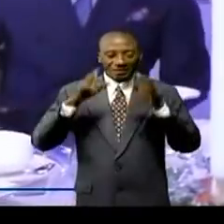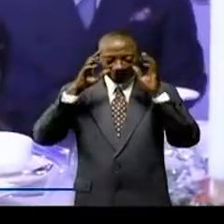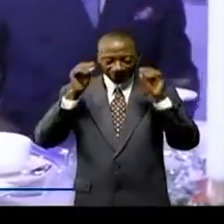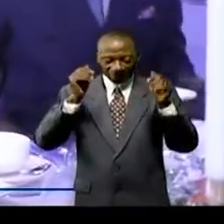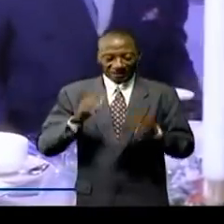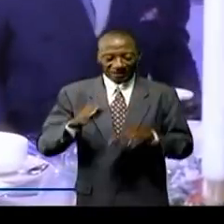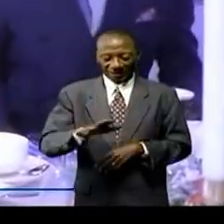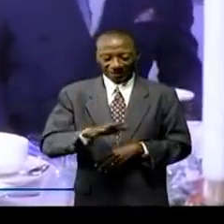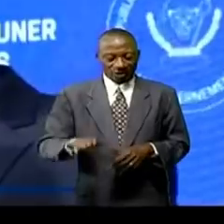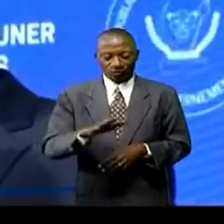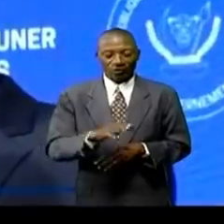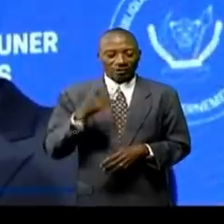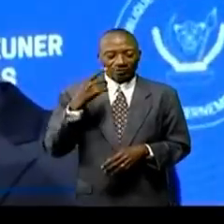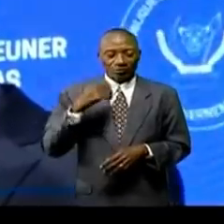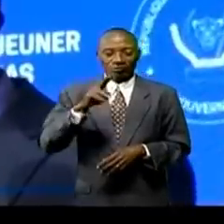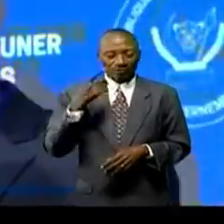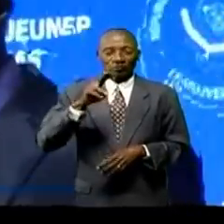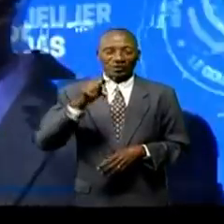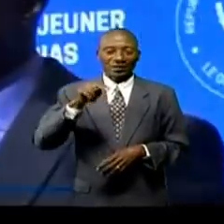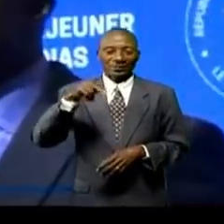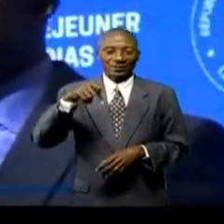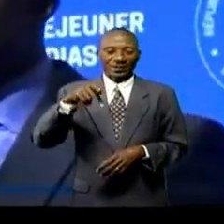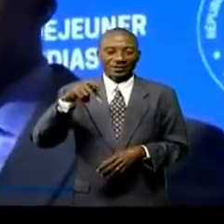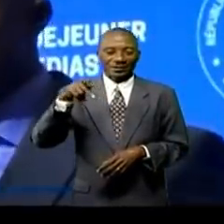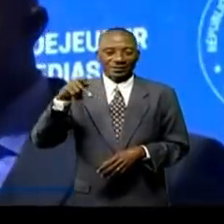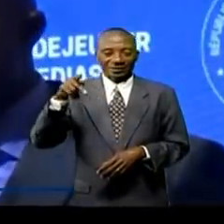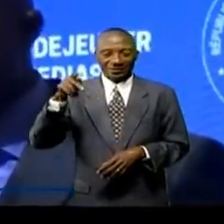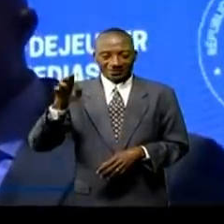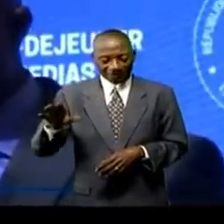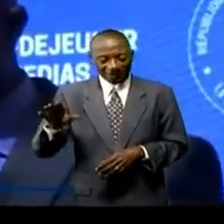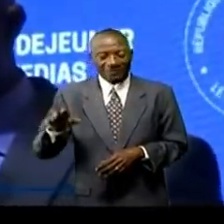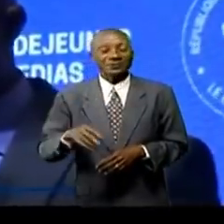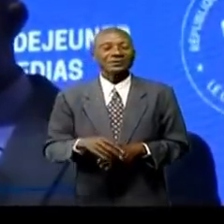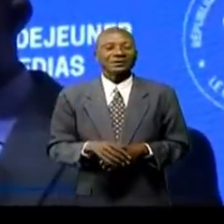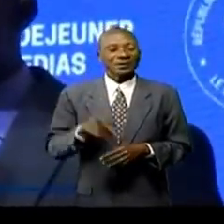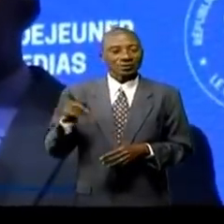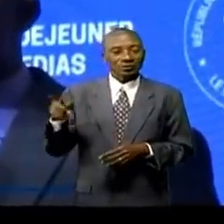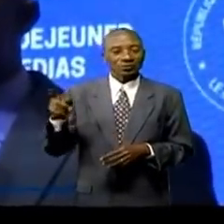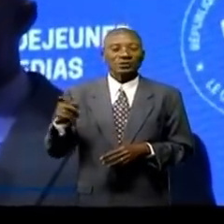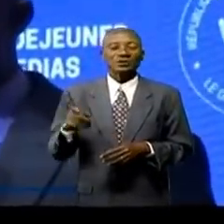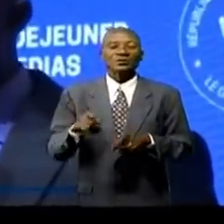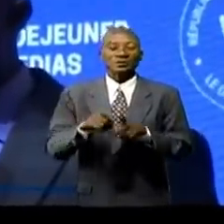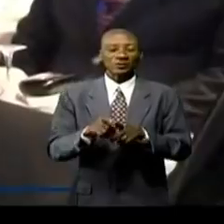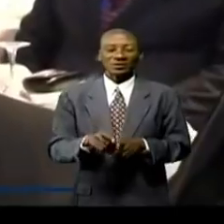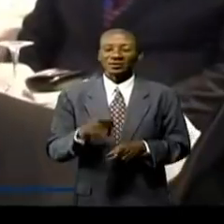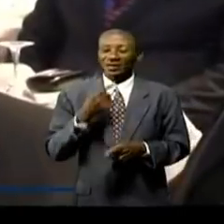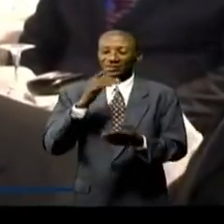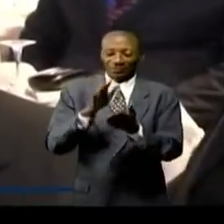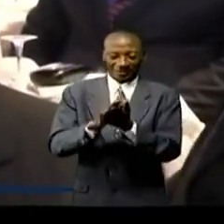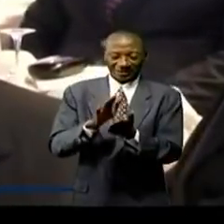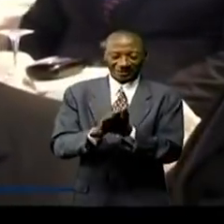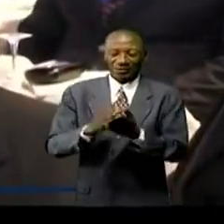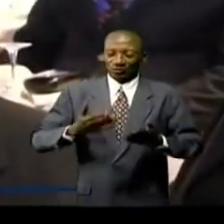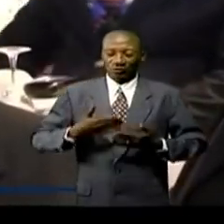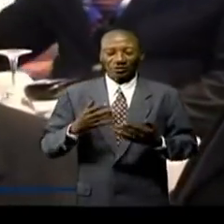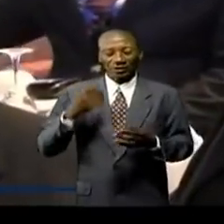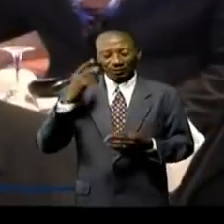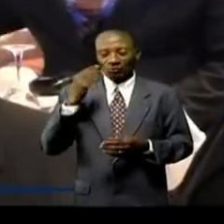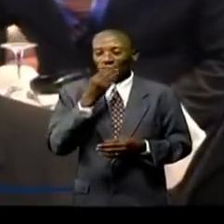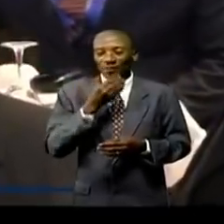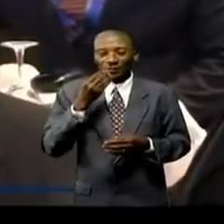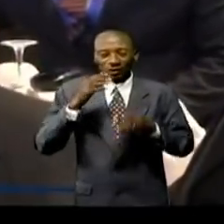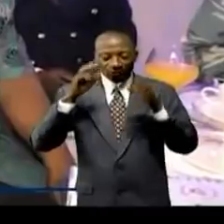l'UNPC, Gabi Kouba, qui paraphrasait Jean-Marie Kassamba, a salué l'esprit d'ouverture du chef du gouvernement vis-à-vis de la